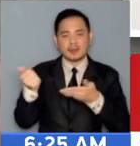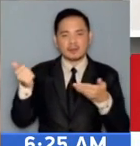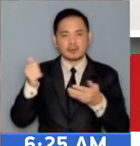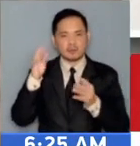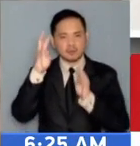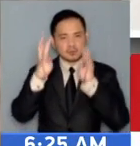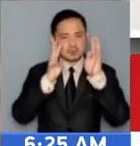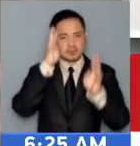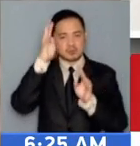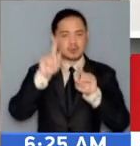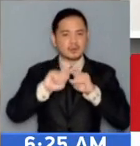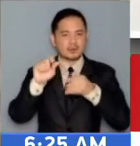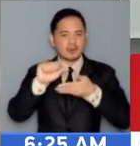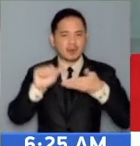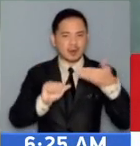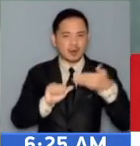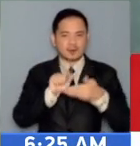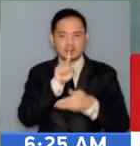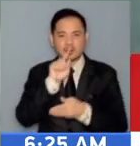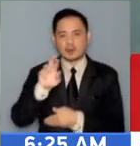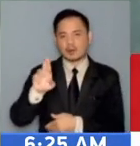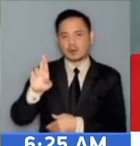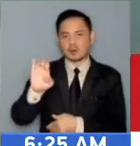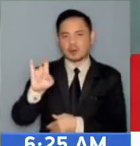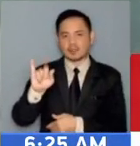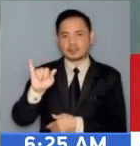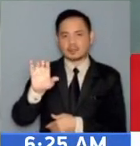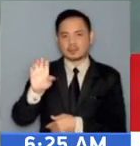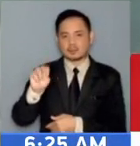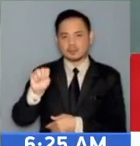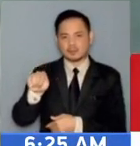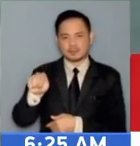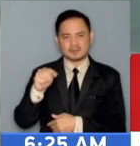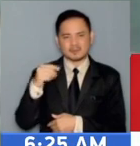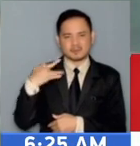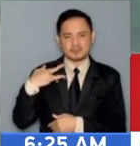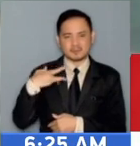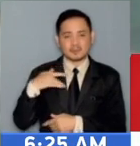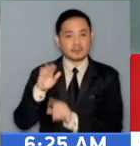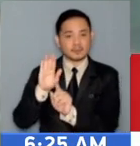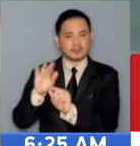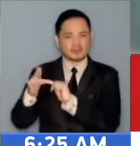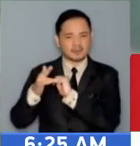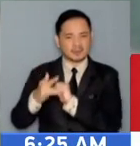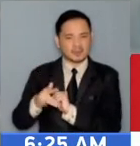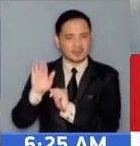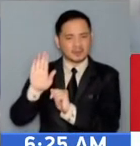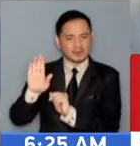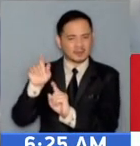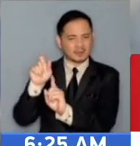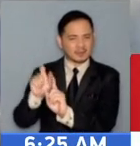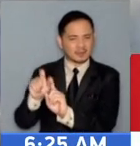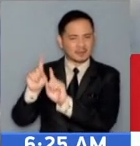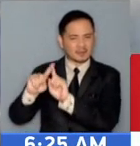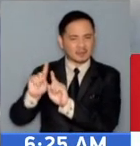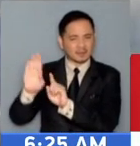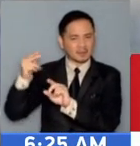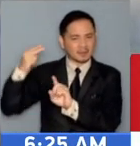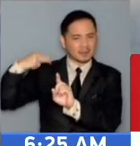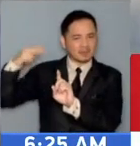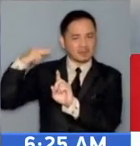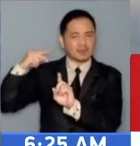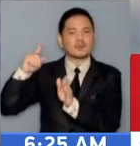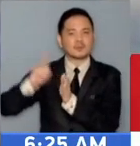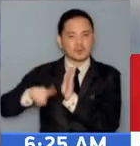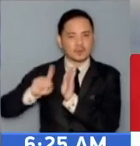RJ ng isang Italian 3D art illustrator kaya inaral niya ang techniques nito. Collection daw ang touring niya dito. Pero